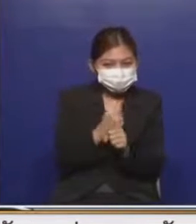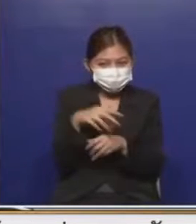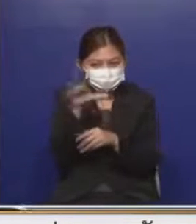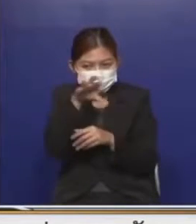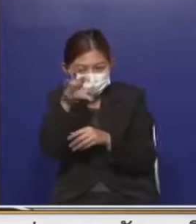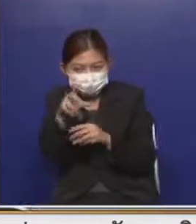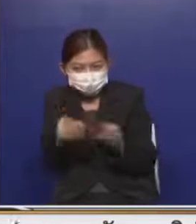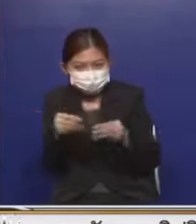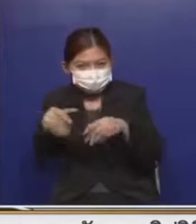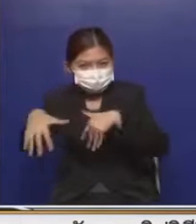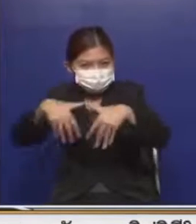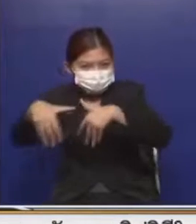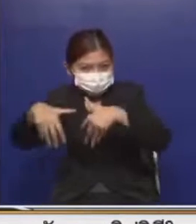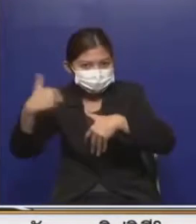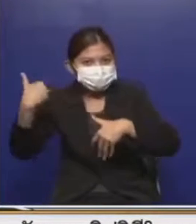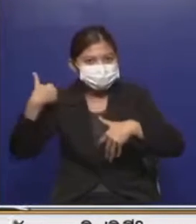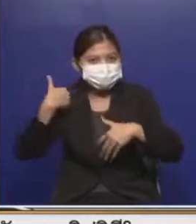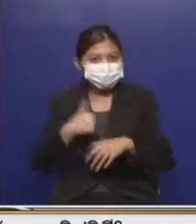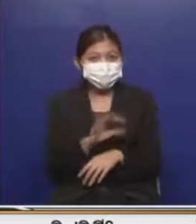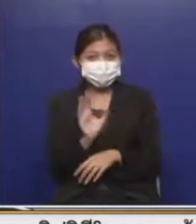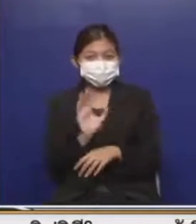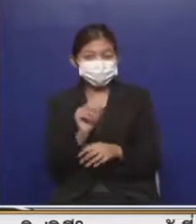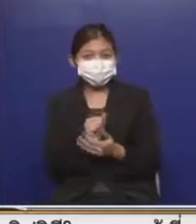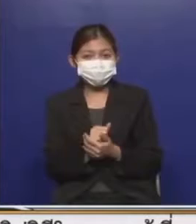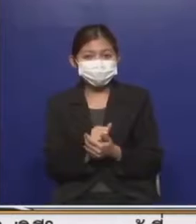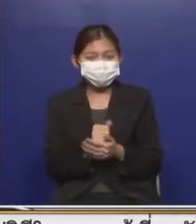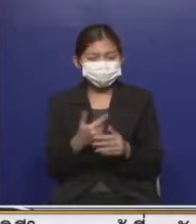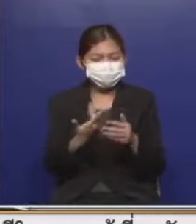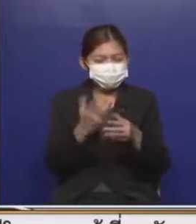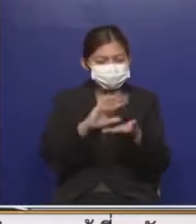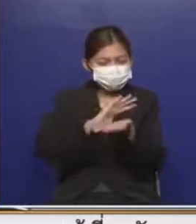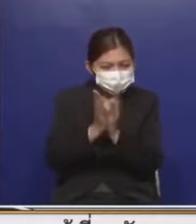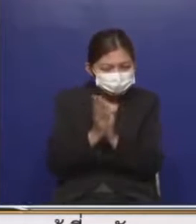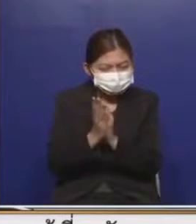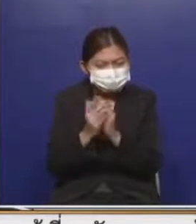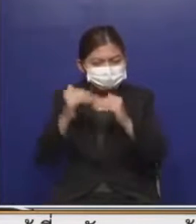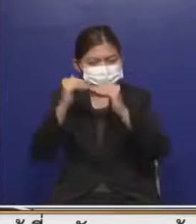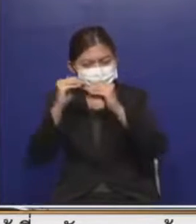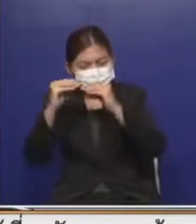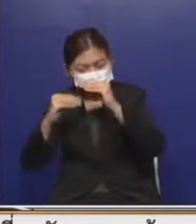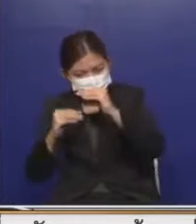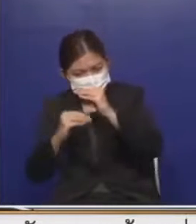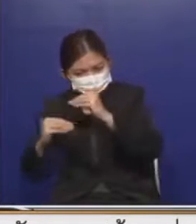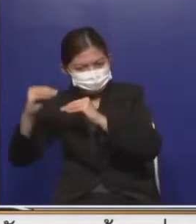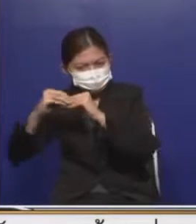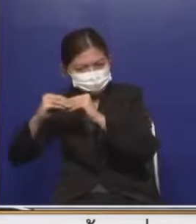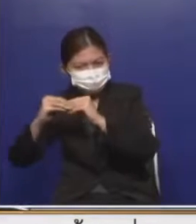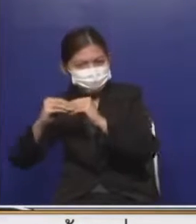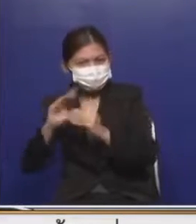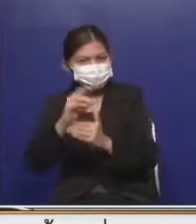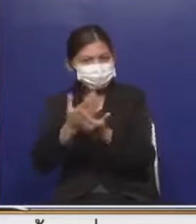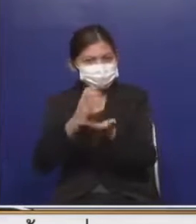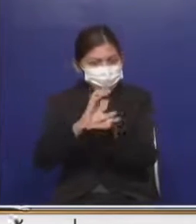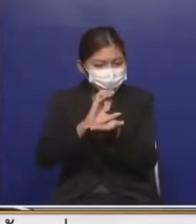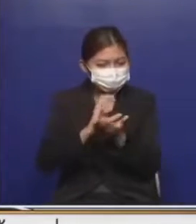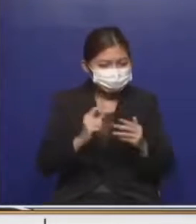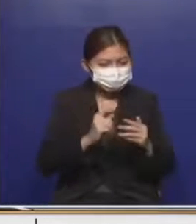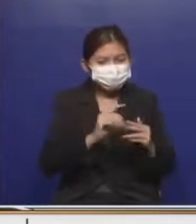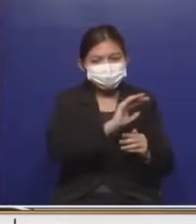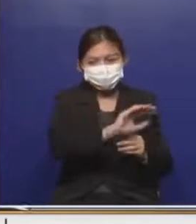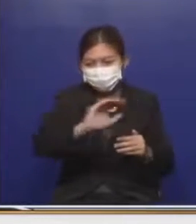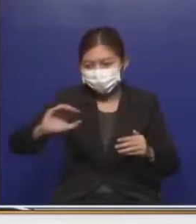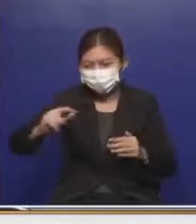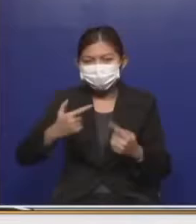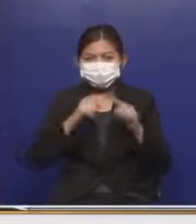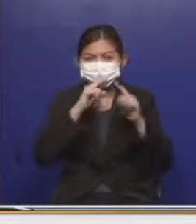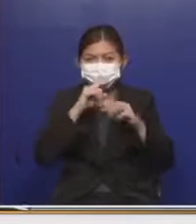่บ Ringsไม่ใช่เอ้องวามีการปรับรถงบแล้วก็มาบอกวาดีแล้วตากใดก็ตามที่ยมีควง